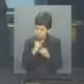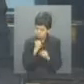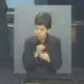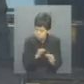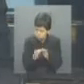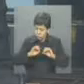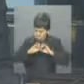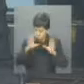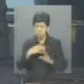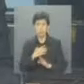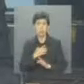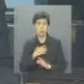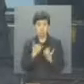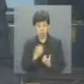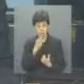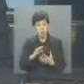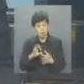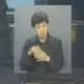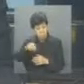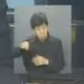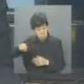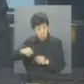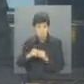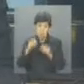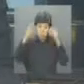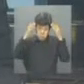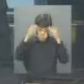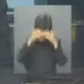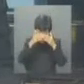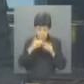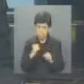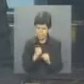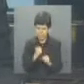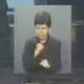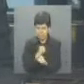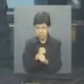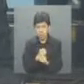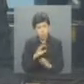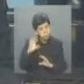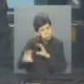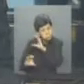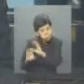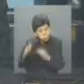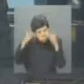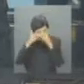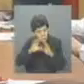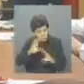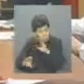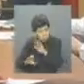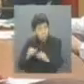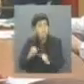ะคะหลังจากพบว่าประเทศคู่แข่งสำคัญอย่างอินโดนีเซียได้พยายามดึงนักลงทุนเข้าไปลงทุนในอุตสาหกรรมยานยนต์